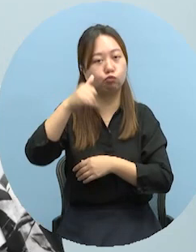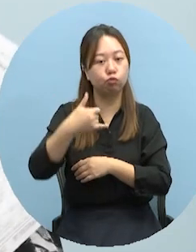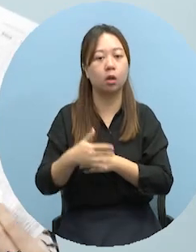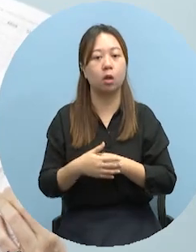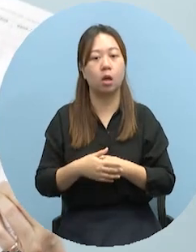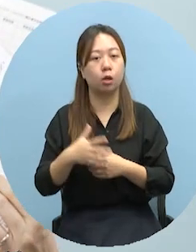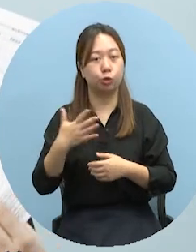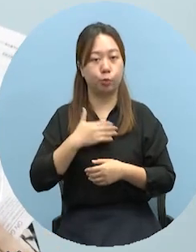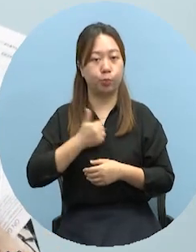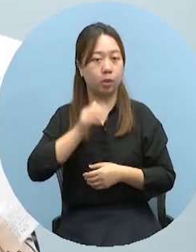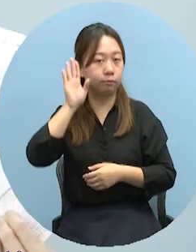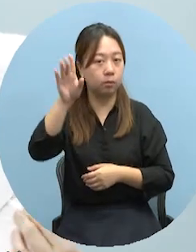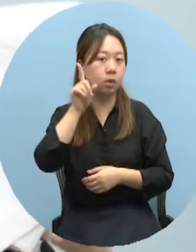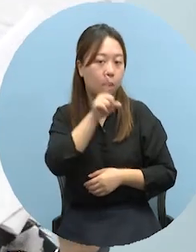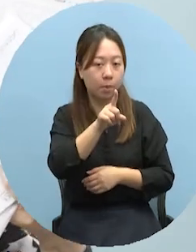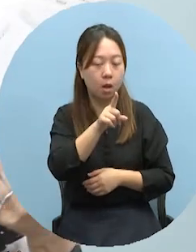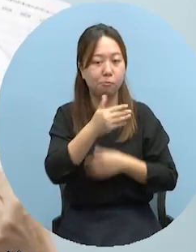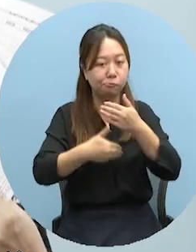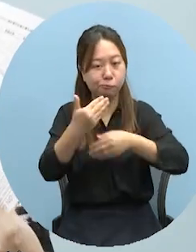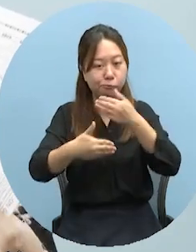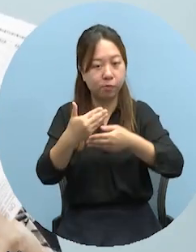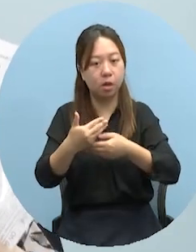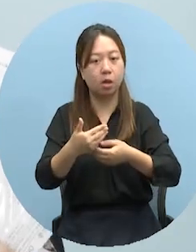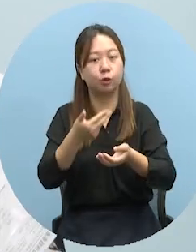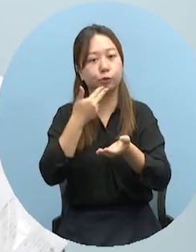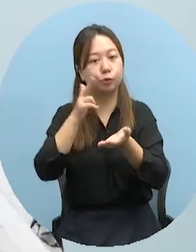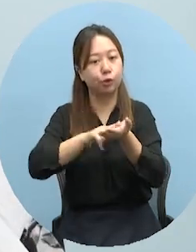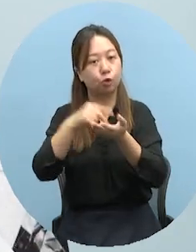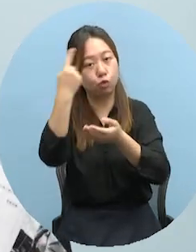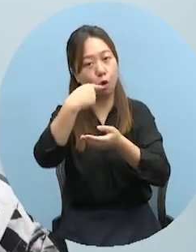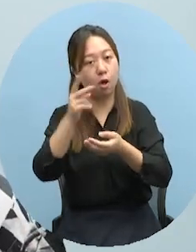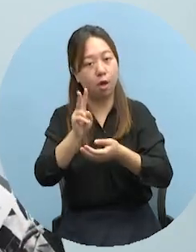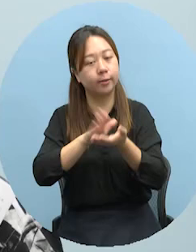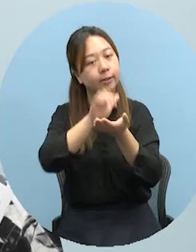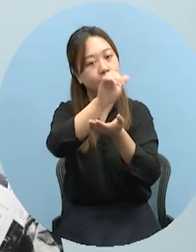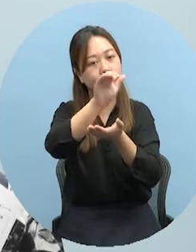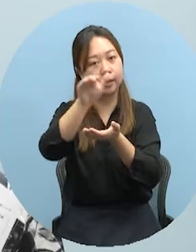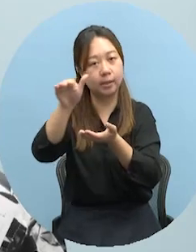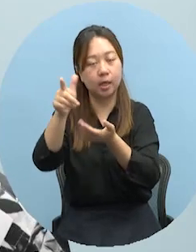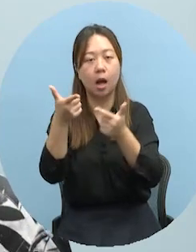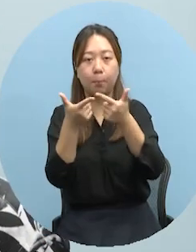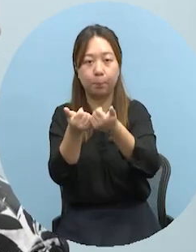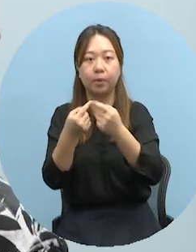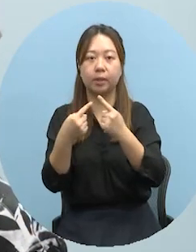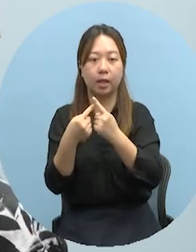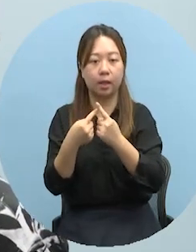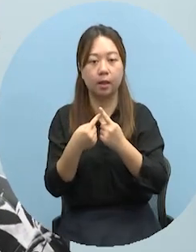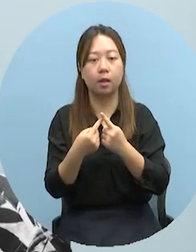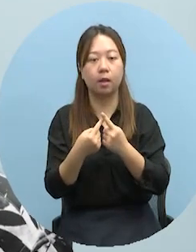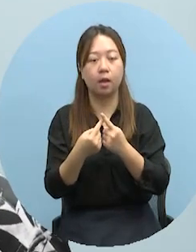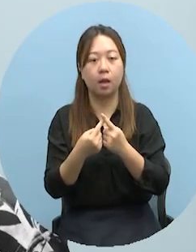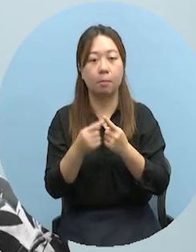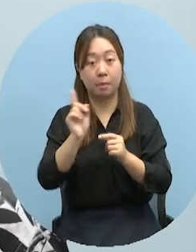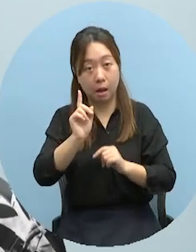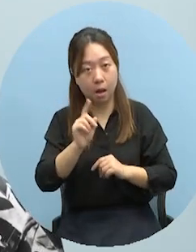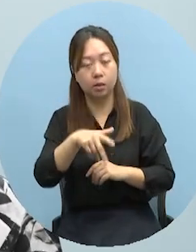呢，我們會陸陸續續將一封這樣的信寄給所有合資格的人，即是說呢，在我的